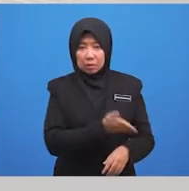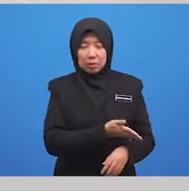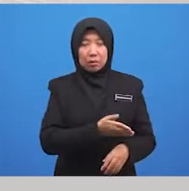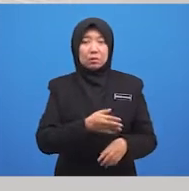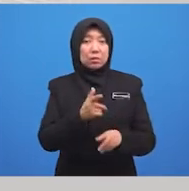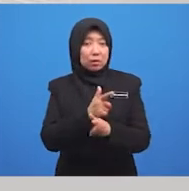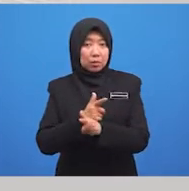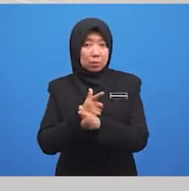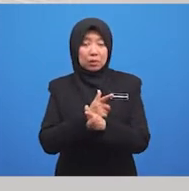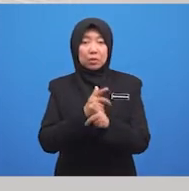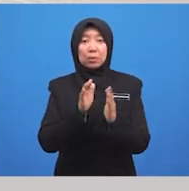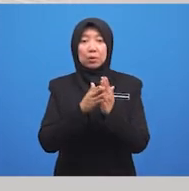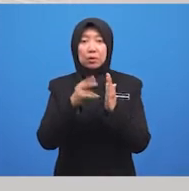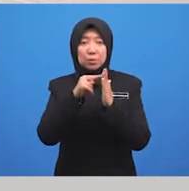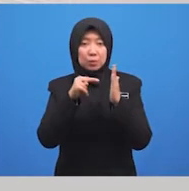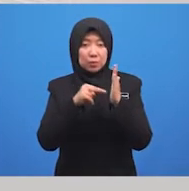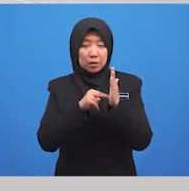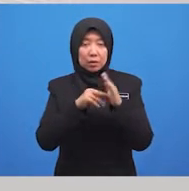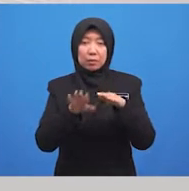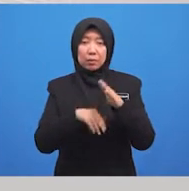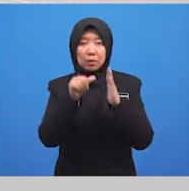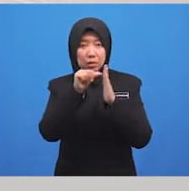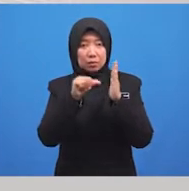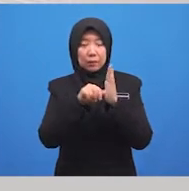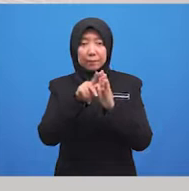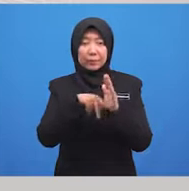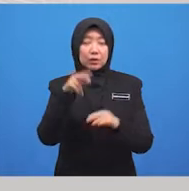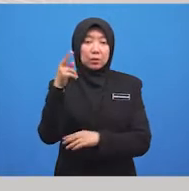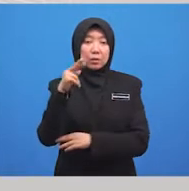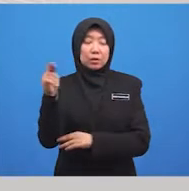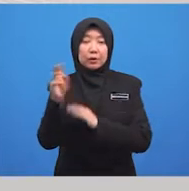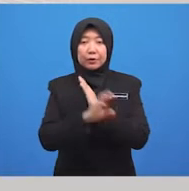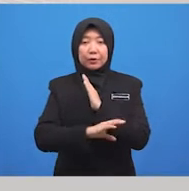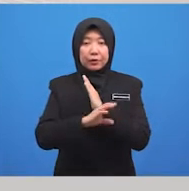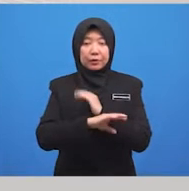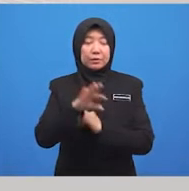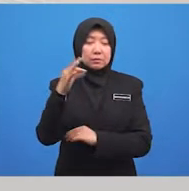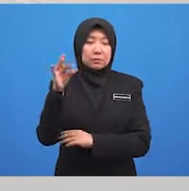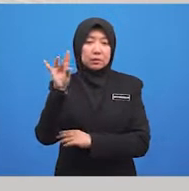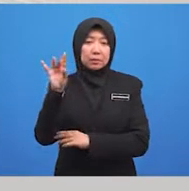kerana dilindungi oleh undang-undang di bawah Akta Perhutanan Negara